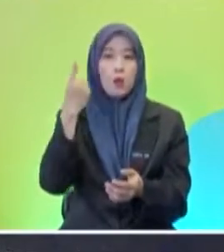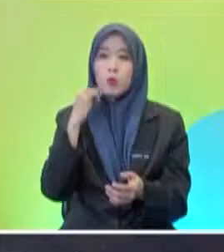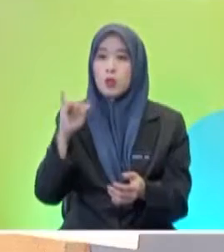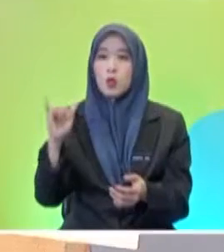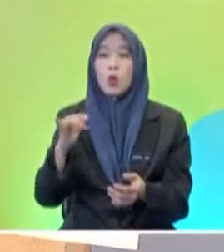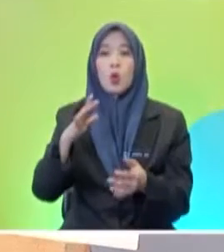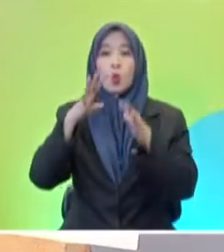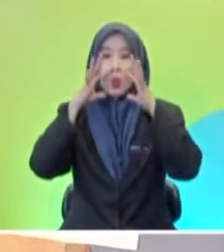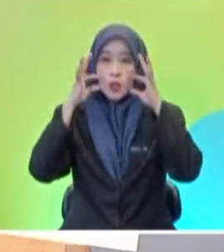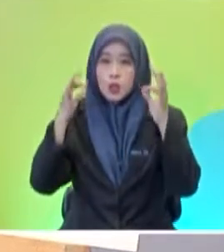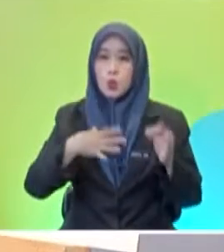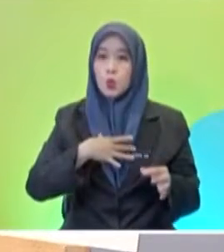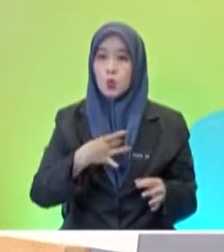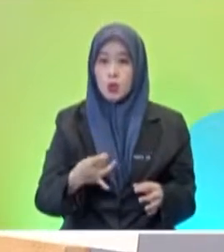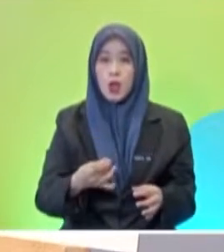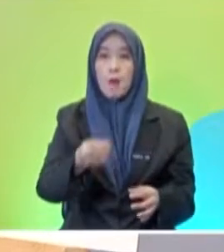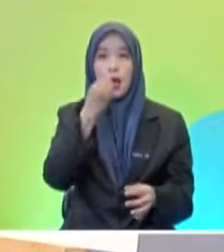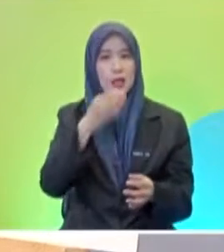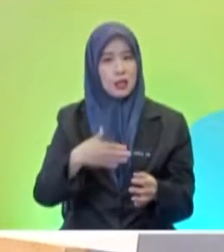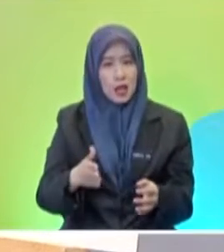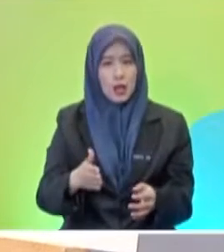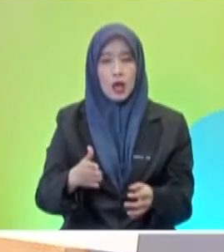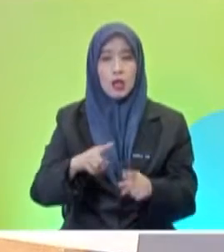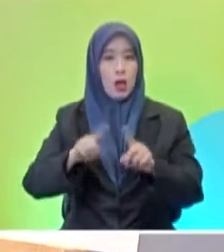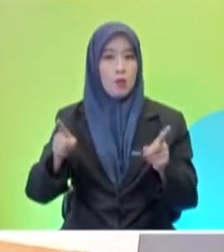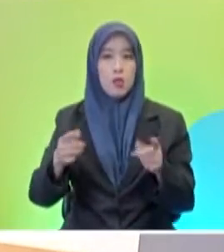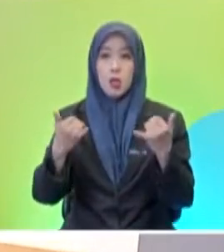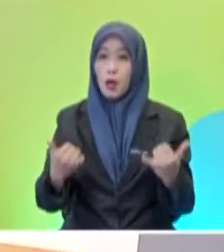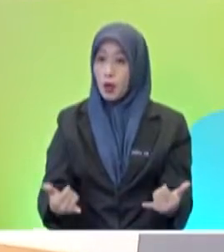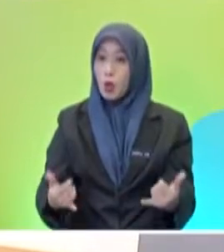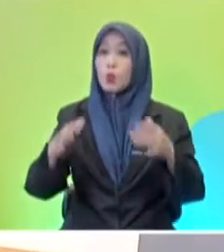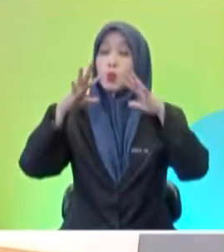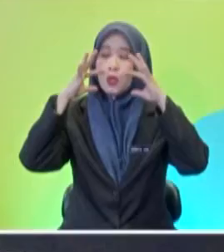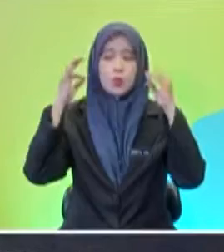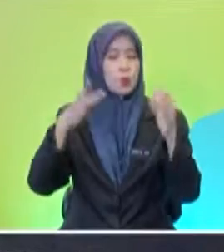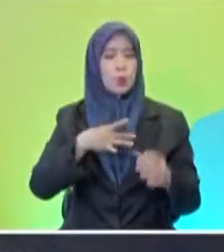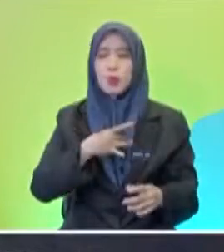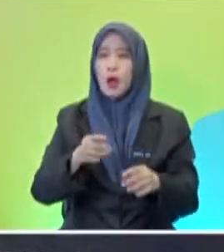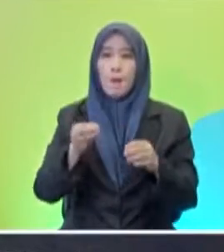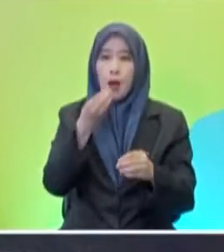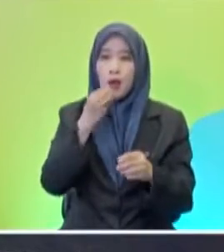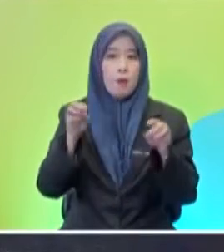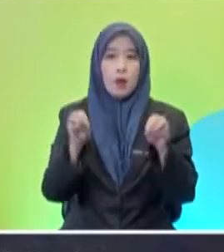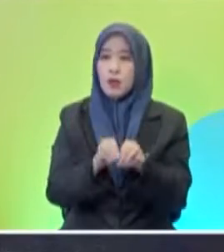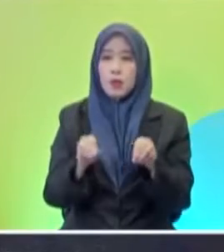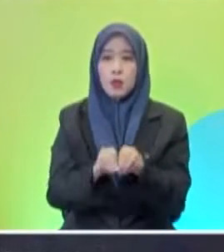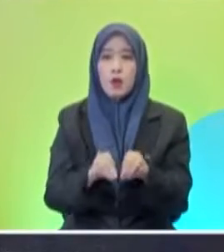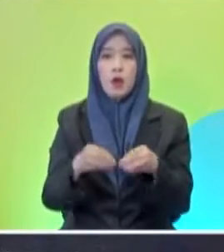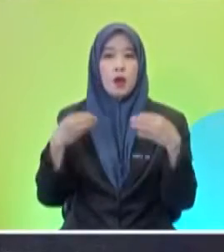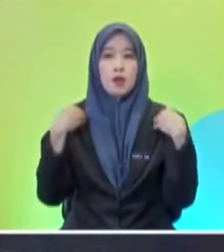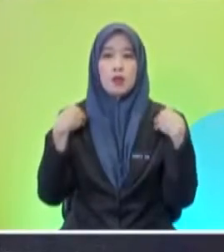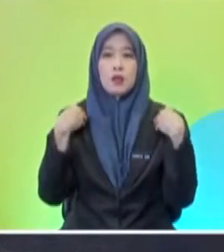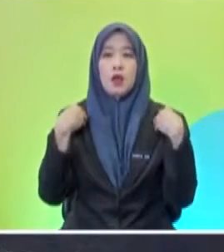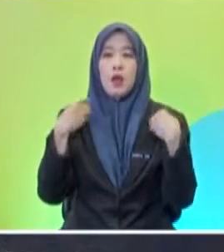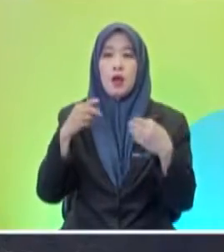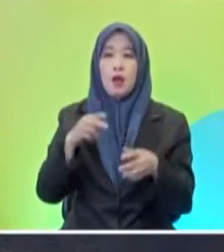makan ikan, betul? Betul, Cikgu. Tapi sekarang ni, kucing macam-macam dia boleh makan. Dia makan boleh apa, Cikgu? Pelet punya tu yang kita